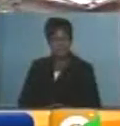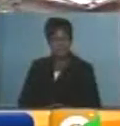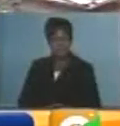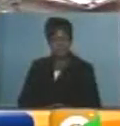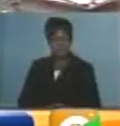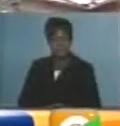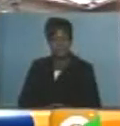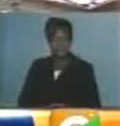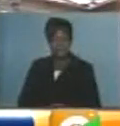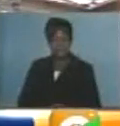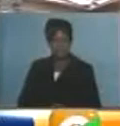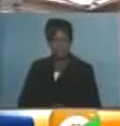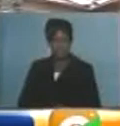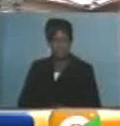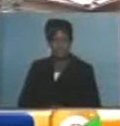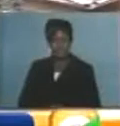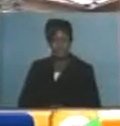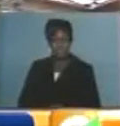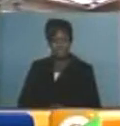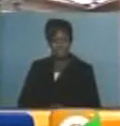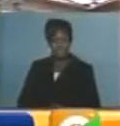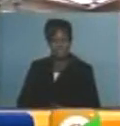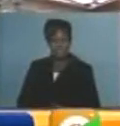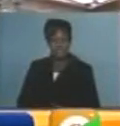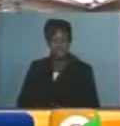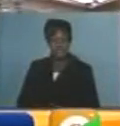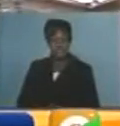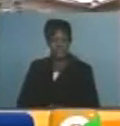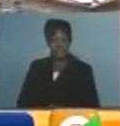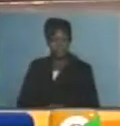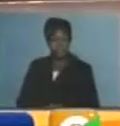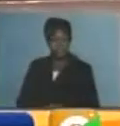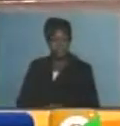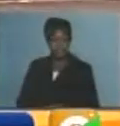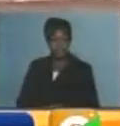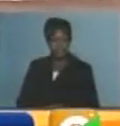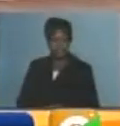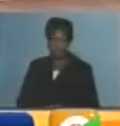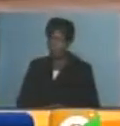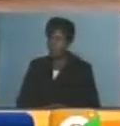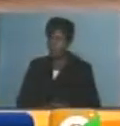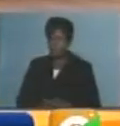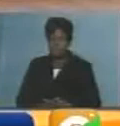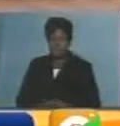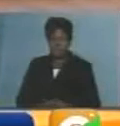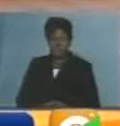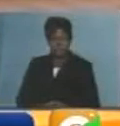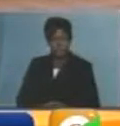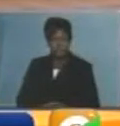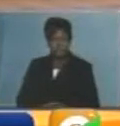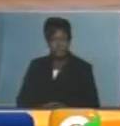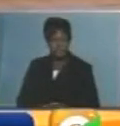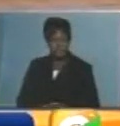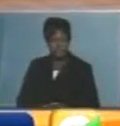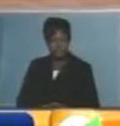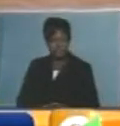kutokubali ombi la CORD la kutaka mfumo mzima wa kiteknolojia wa tume ya IEBC kufanyiwa uchunguzi. Majaji walisema ombi